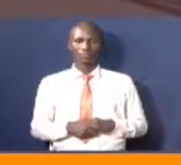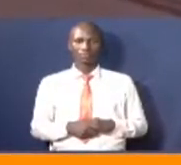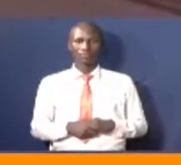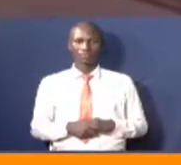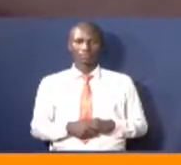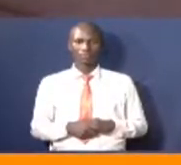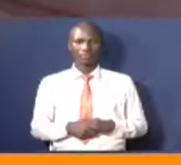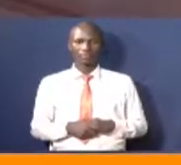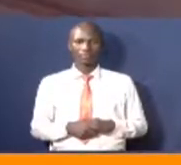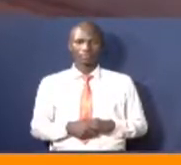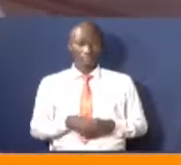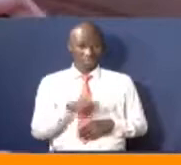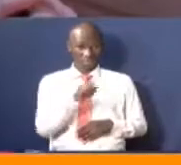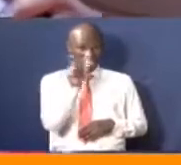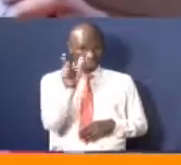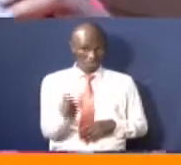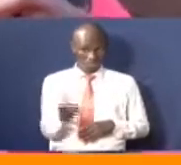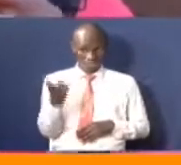Umoja wenu.